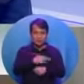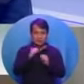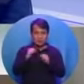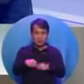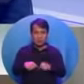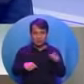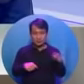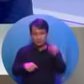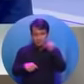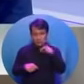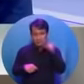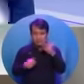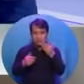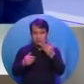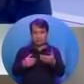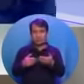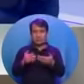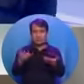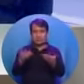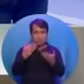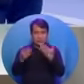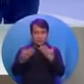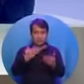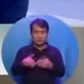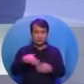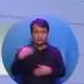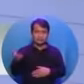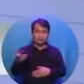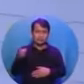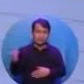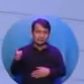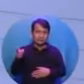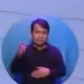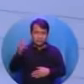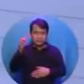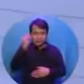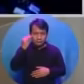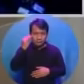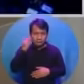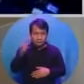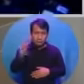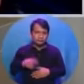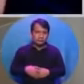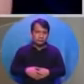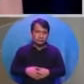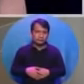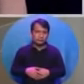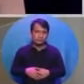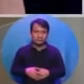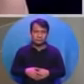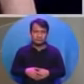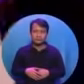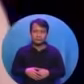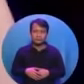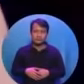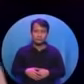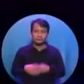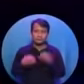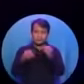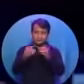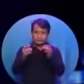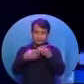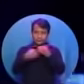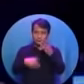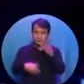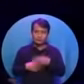kayo rin po, Ma'am Giselle. Salamat po sa inyong dalawa. Anong sabi ng netizens, Chang Marks? Nako, eto, idol, ha, dito sa ating comment sa Facebook,